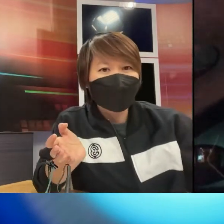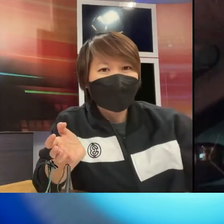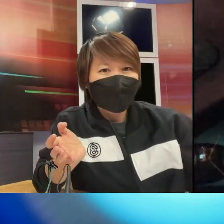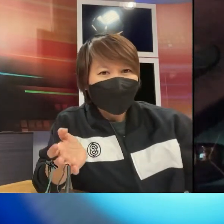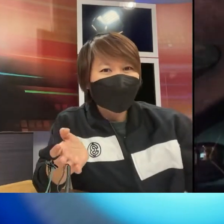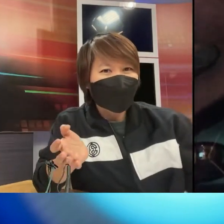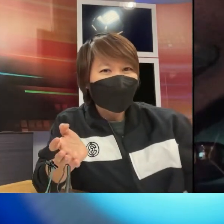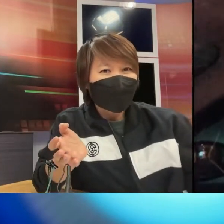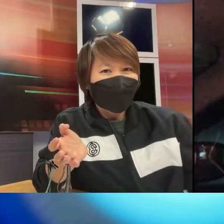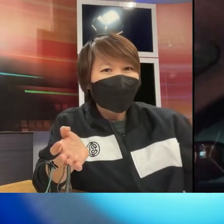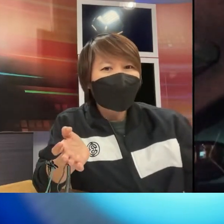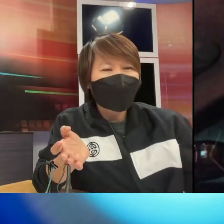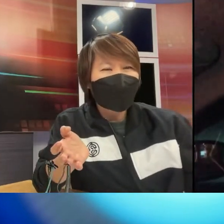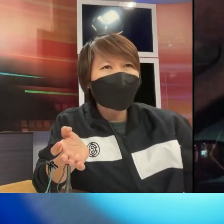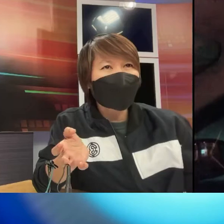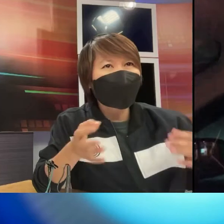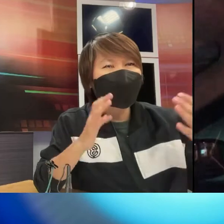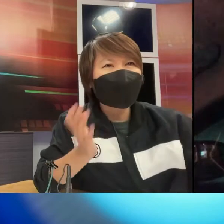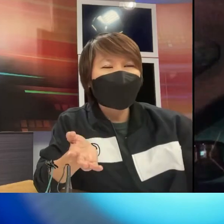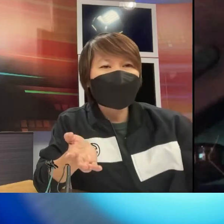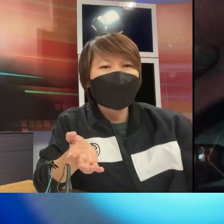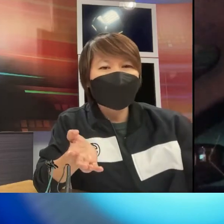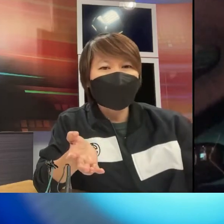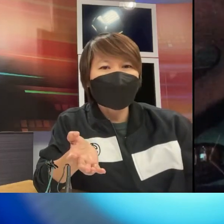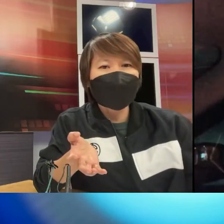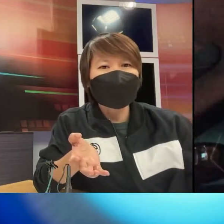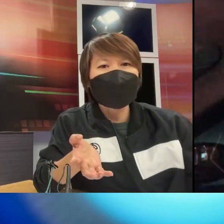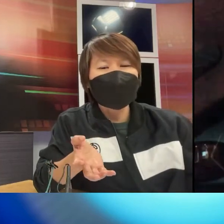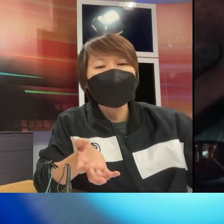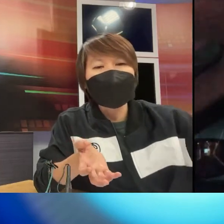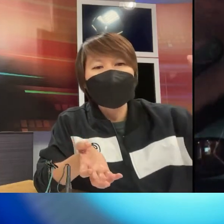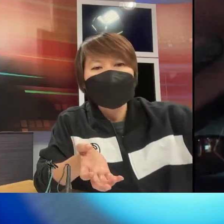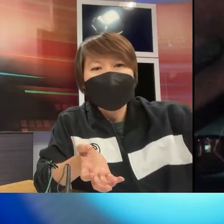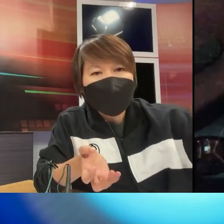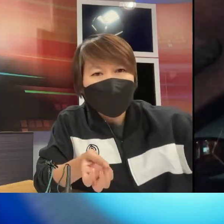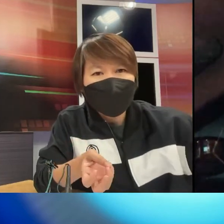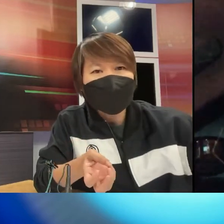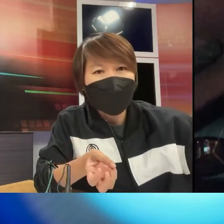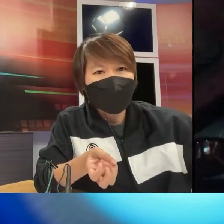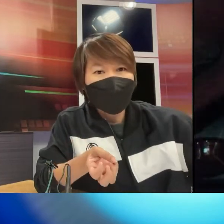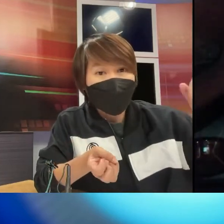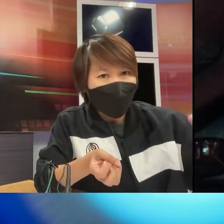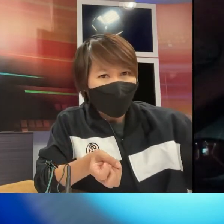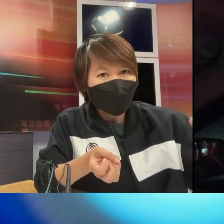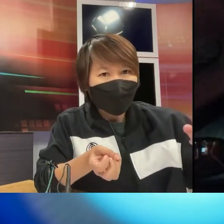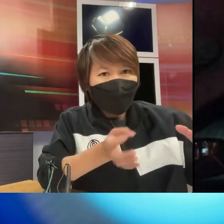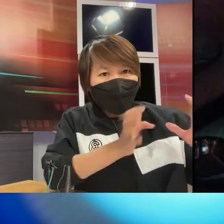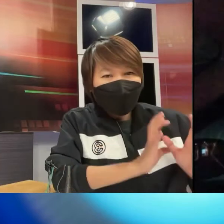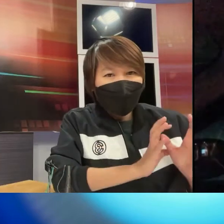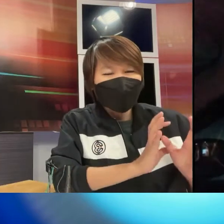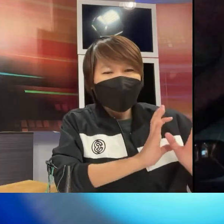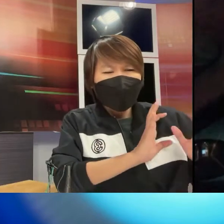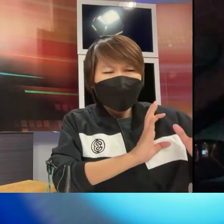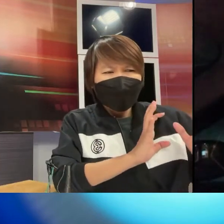การซึ่งเขาบอกว่าตอนที่จะไปพิจารณาในกรรมธิการเขาบอกว่าให้เอาร่างของรัฐบาลเนี่ยเป็นหลักเพราะฉ